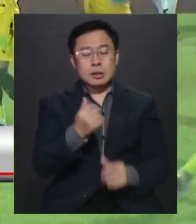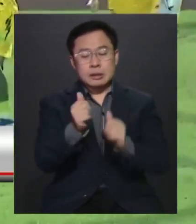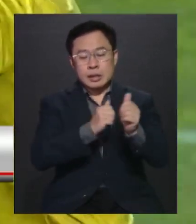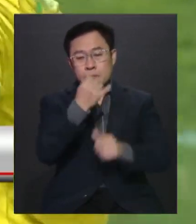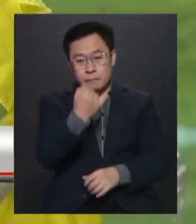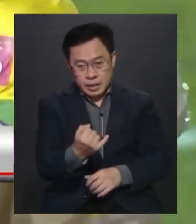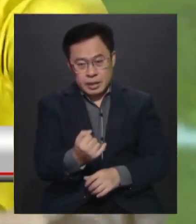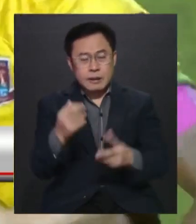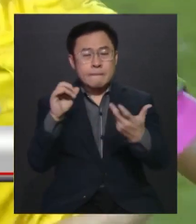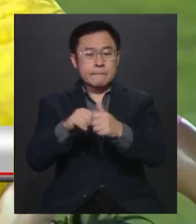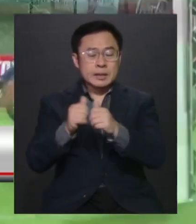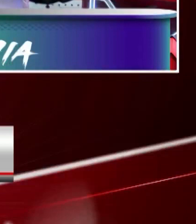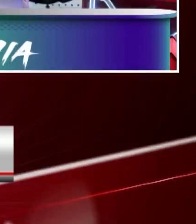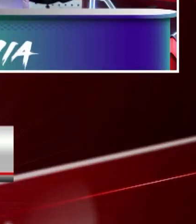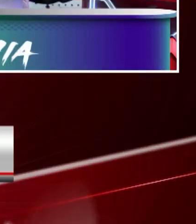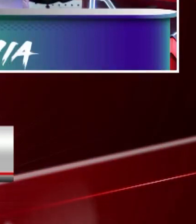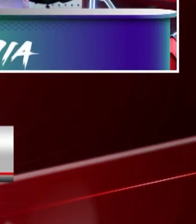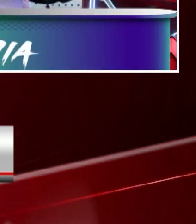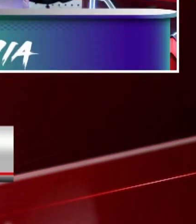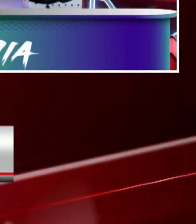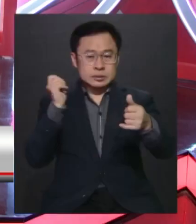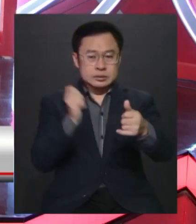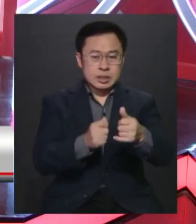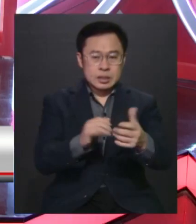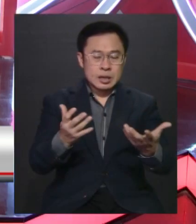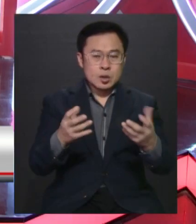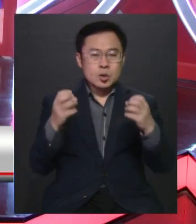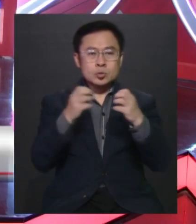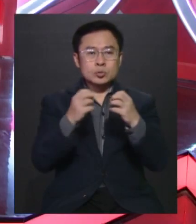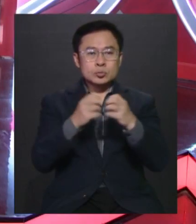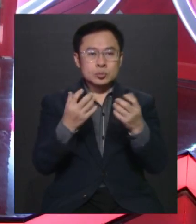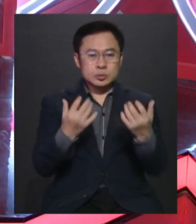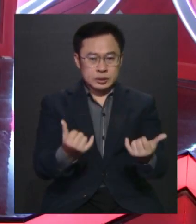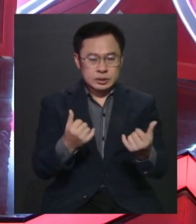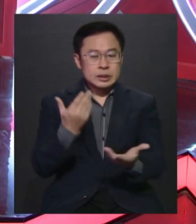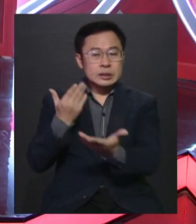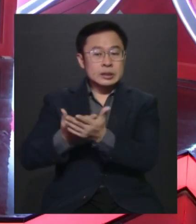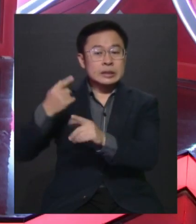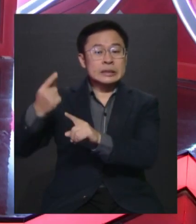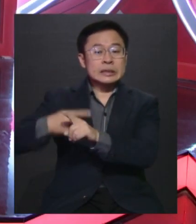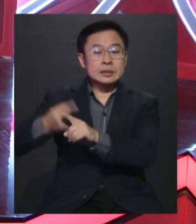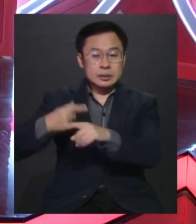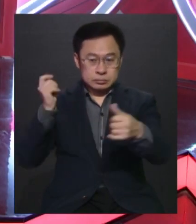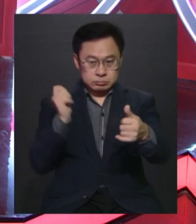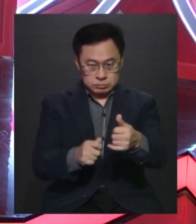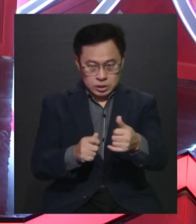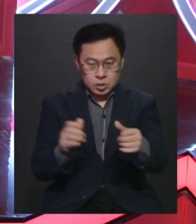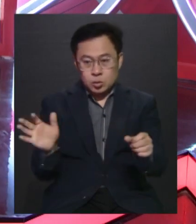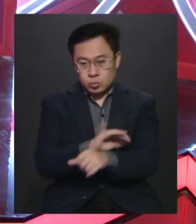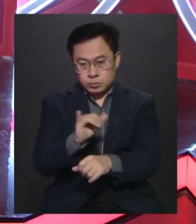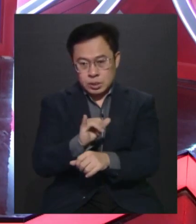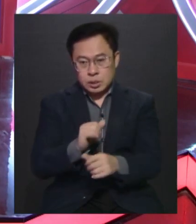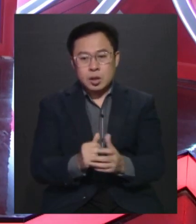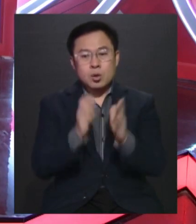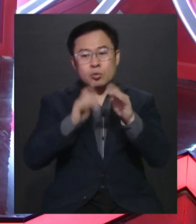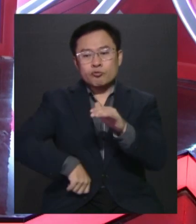พ้นอกสนามนี่ต้องตามกันต่อนะกระแสข่าวเรื่องของค่าใช้จ่ายและเรื่องของเงินเดือนที่มีการค้างอยู ่ แล้วฟุตบอลหลายค